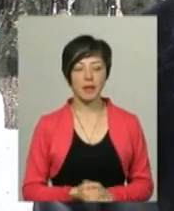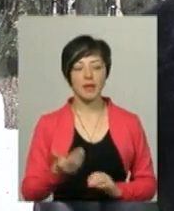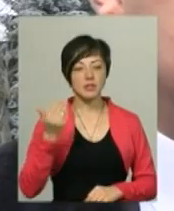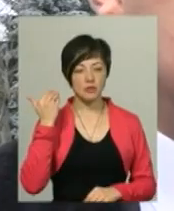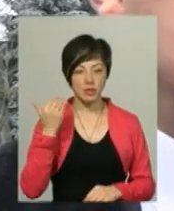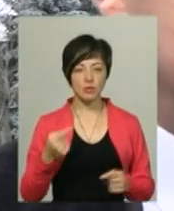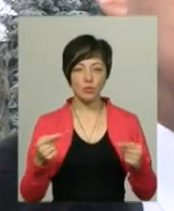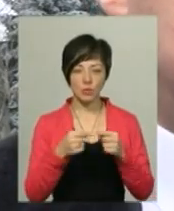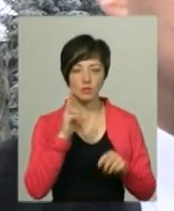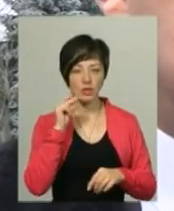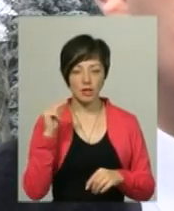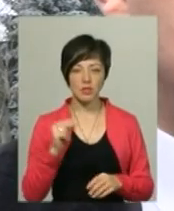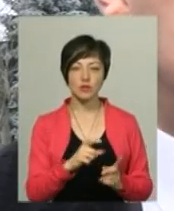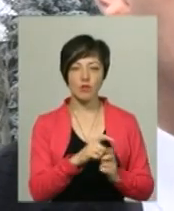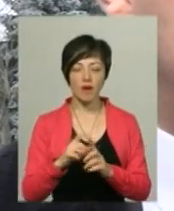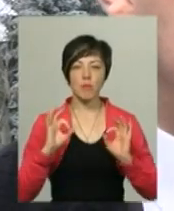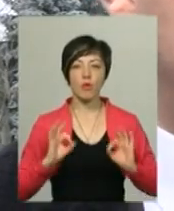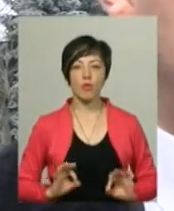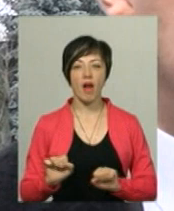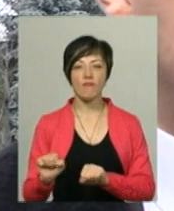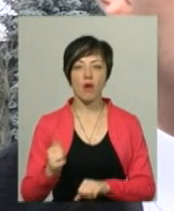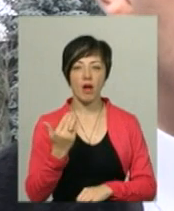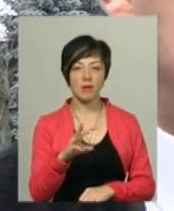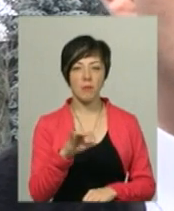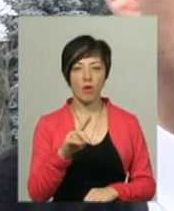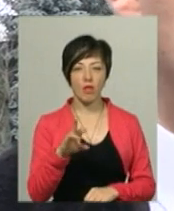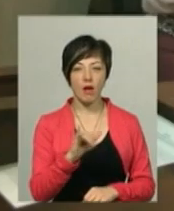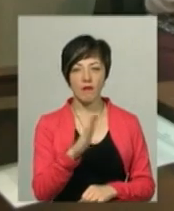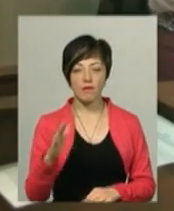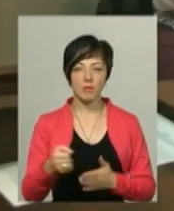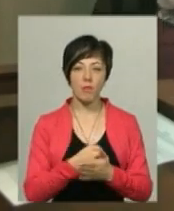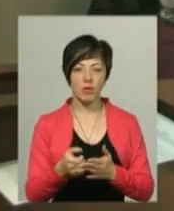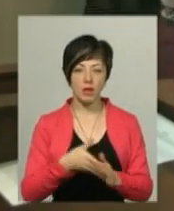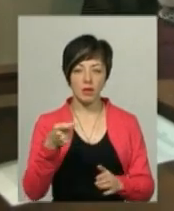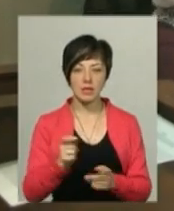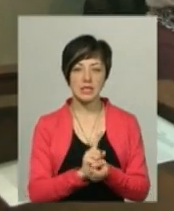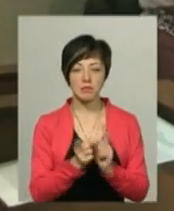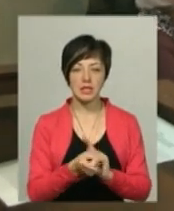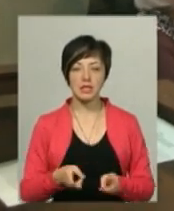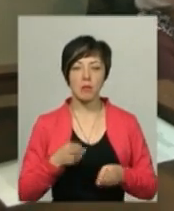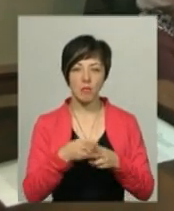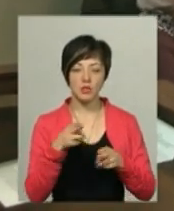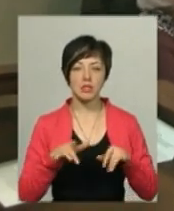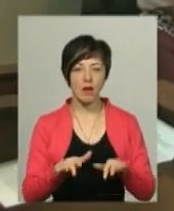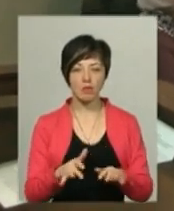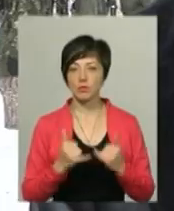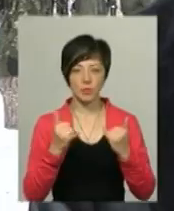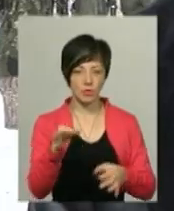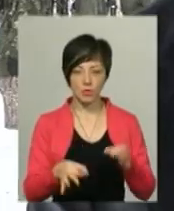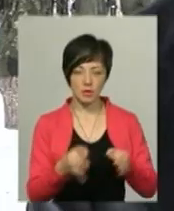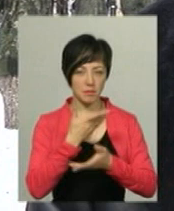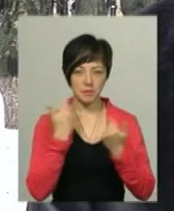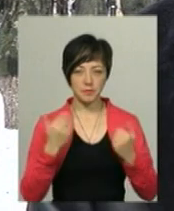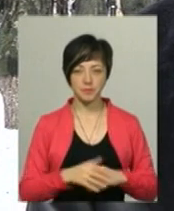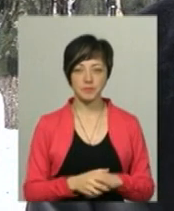Завчасно згодивши дату. За словами прокурора, захисники Романа Миколаєва неодноразово подавали клопотання про зміну запобіжного заходу, та суд їх не задовольнив. У зв'язку